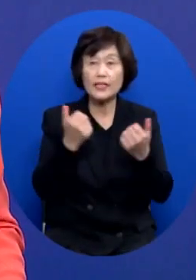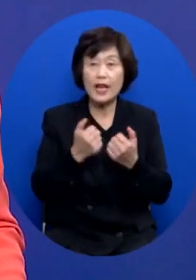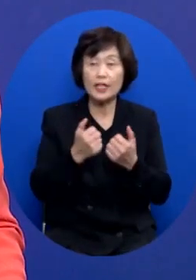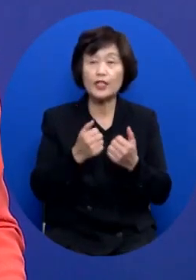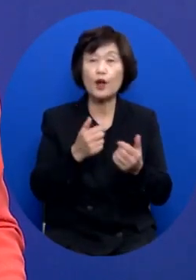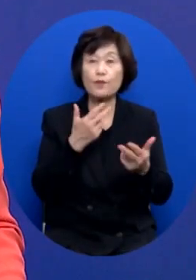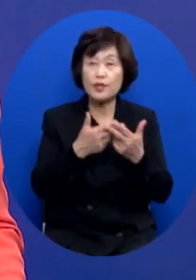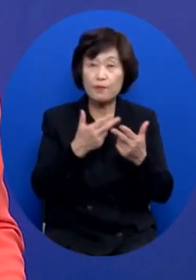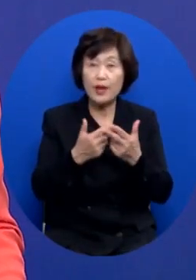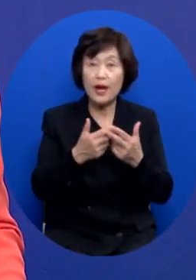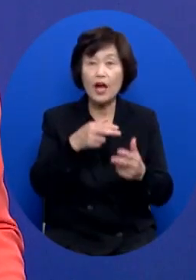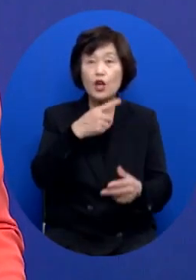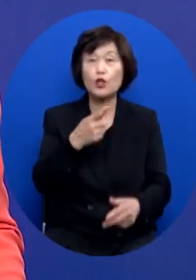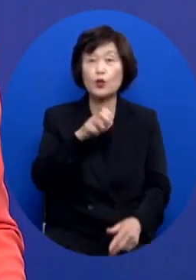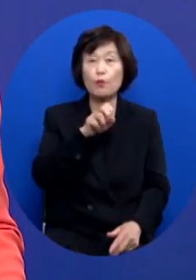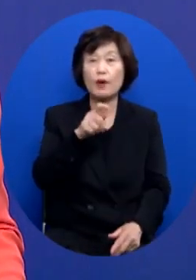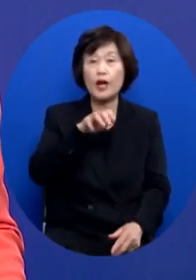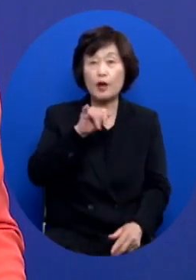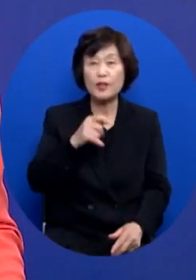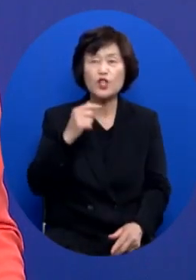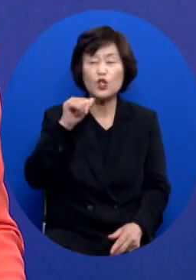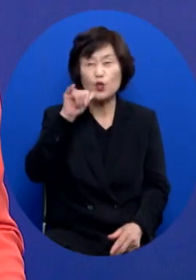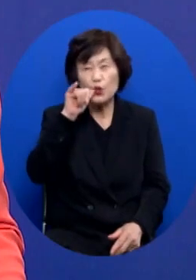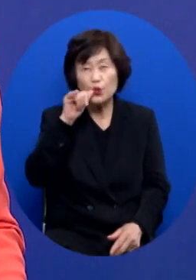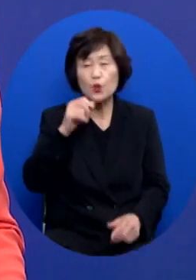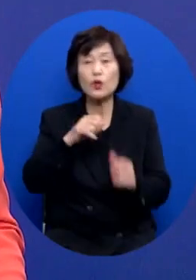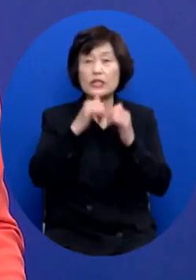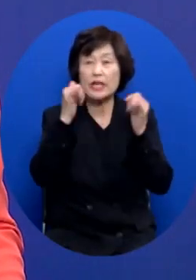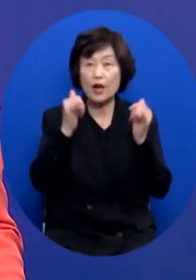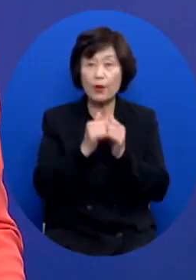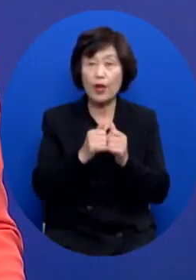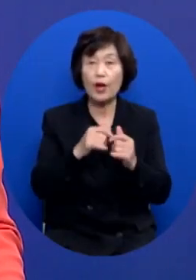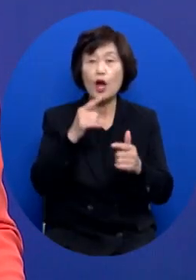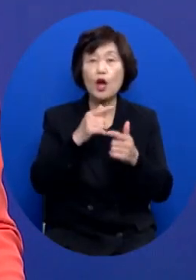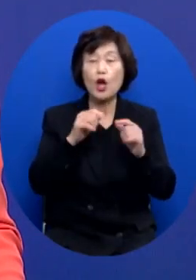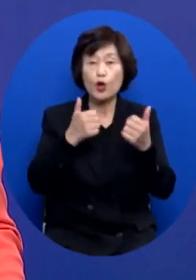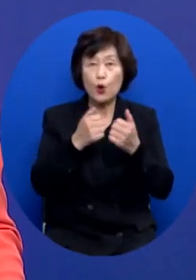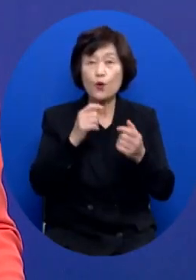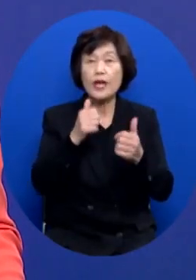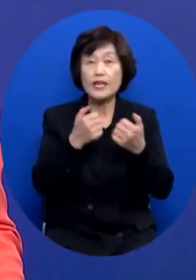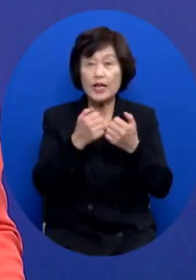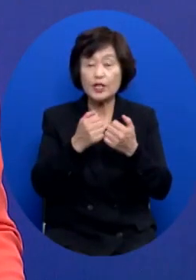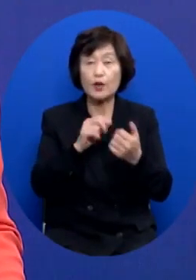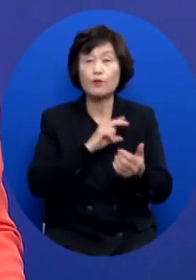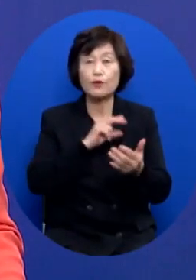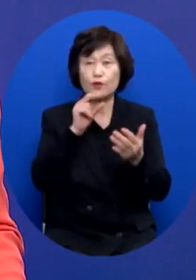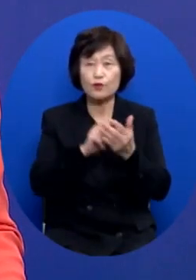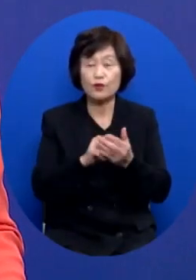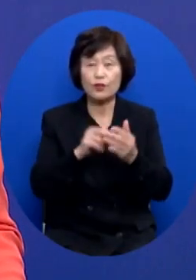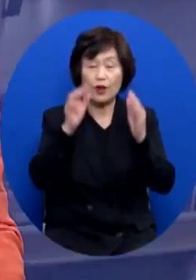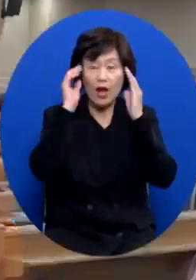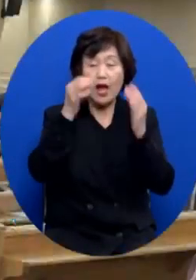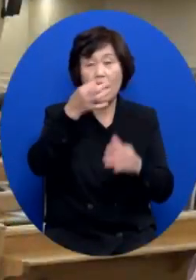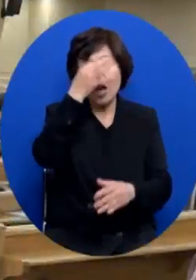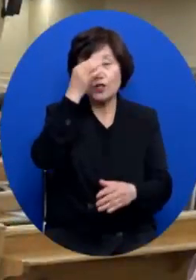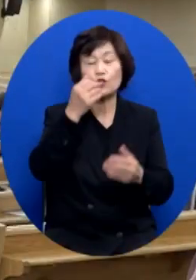한국목회상담협회가 도파민 중독사회와 목회상담이란 주제로 2024년 봄 학술대회를 개최했습니다.